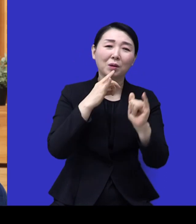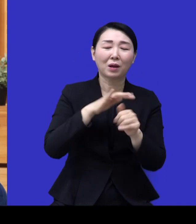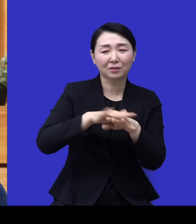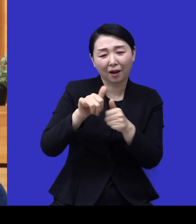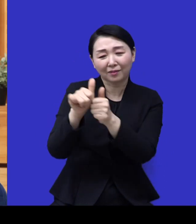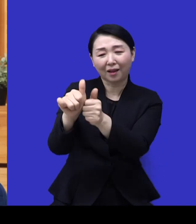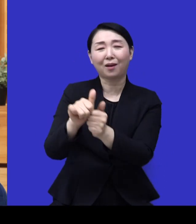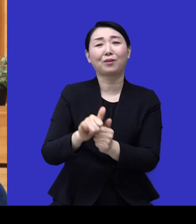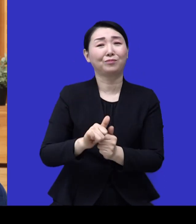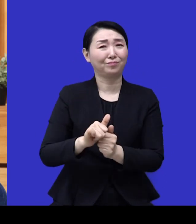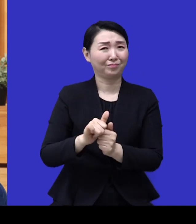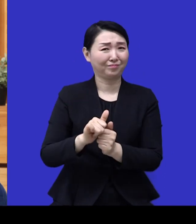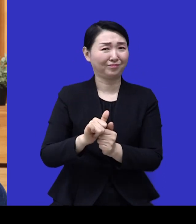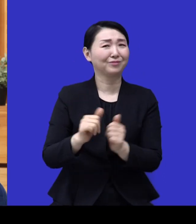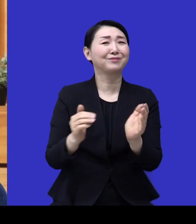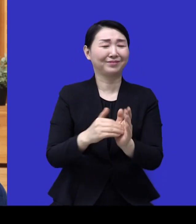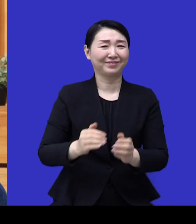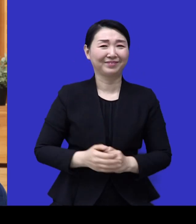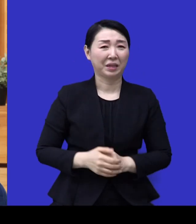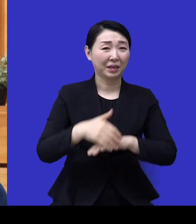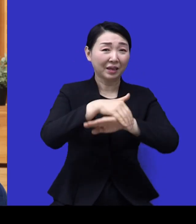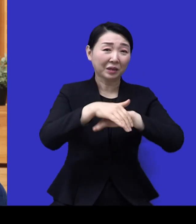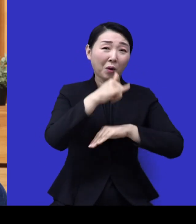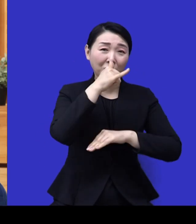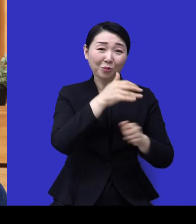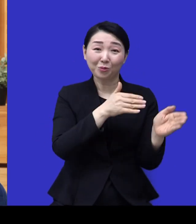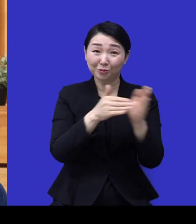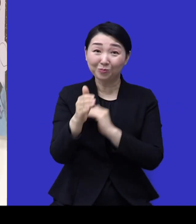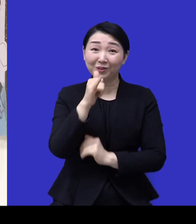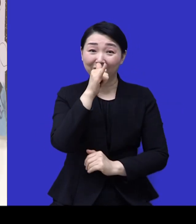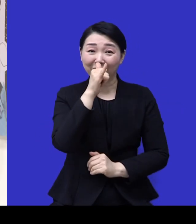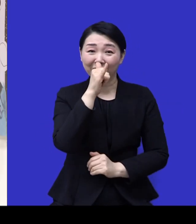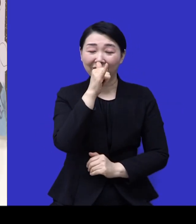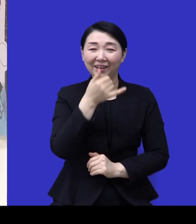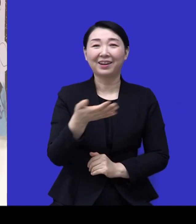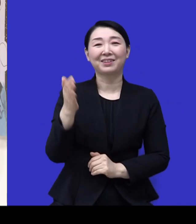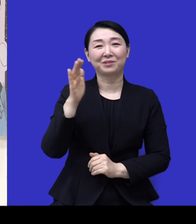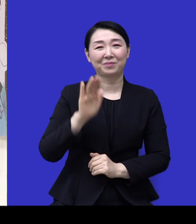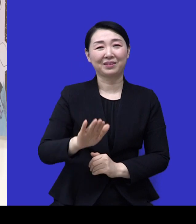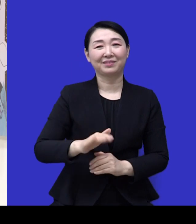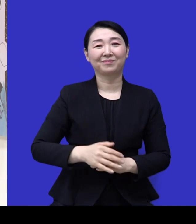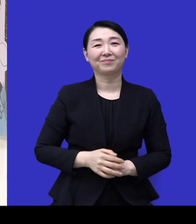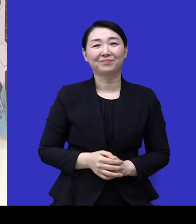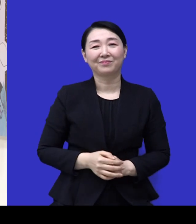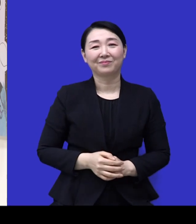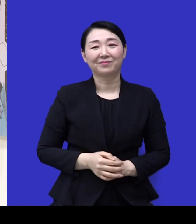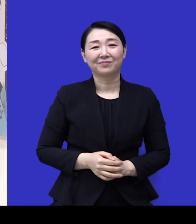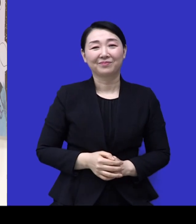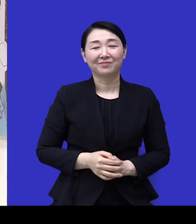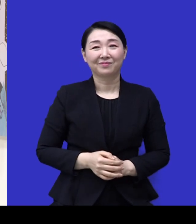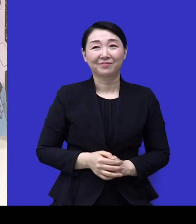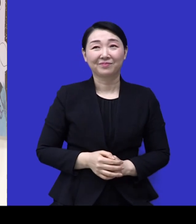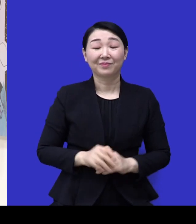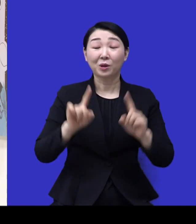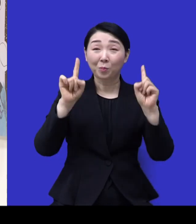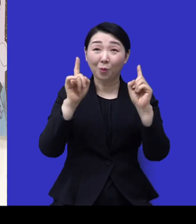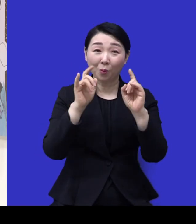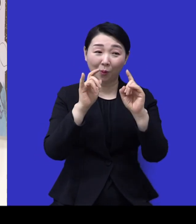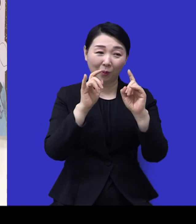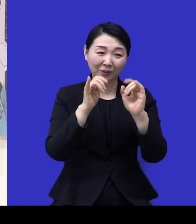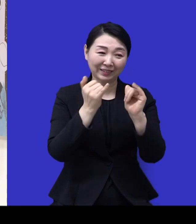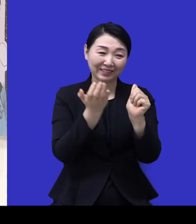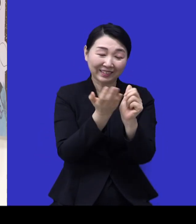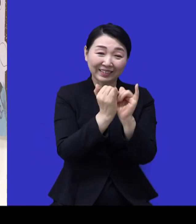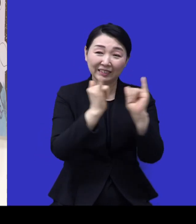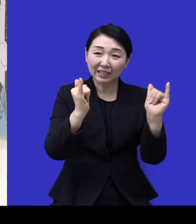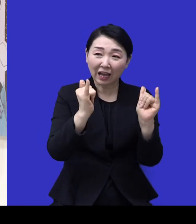되는데 근데 뭐 계획도 세우고 준비도 하겠지만 그냥 목자 놓치지 않고